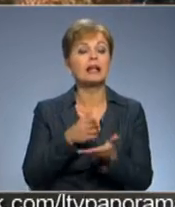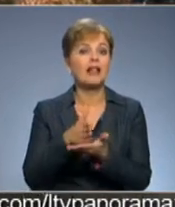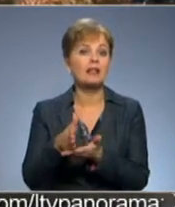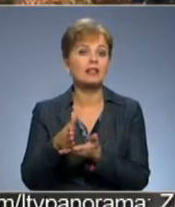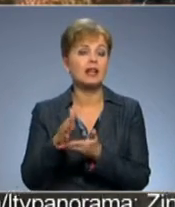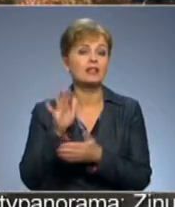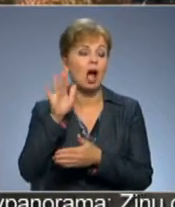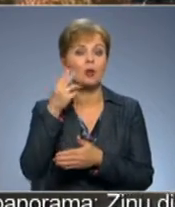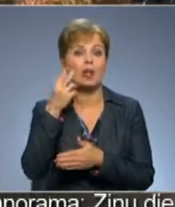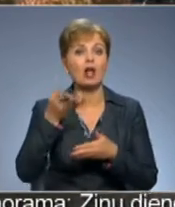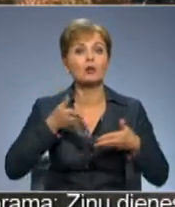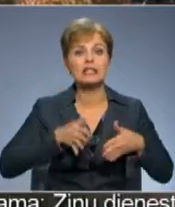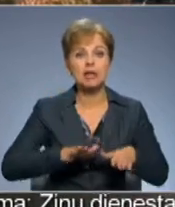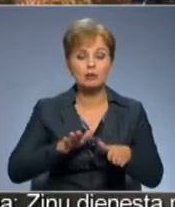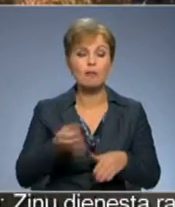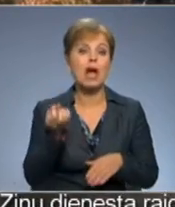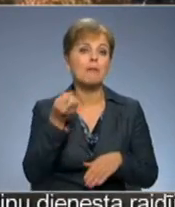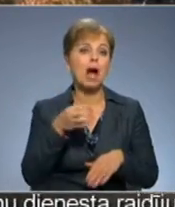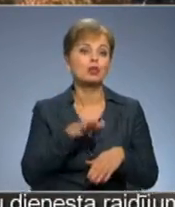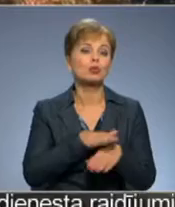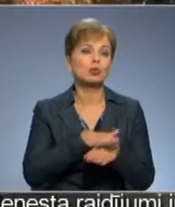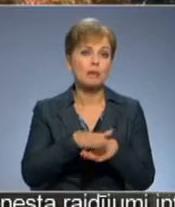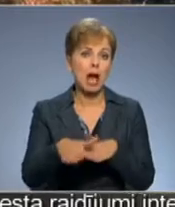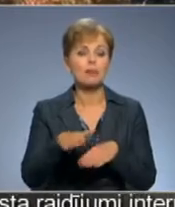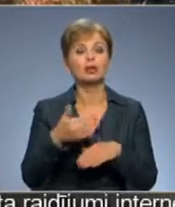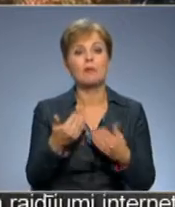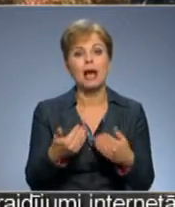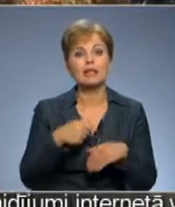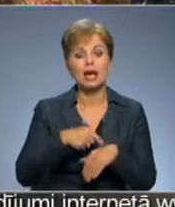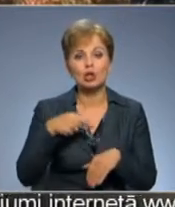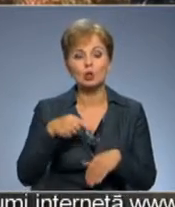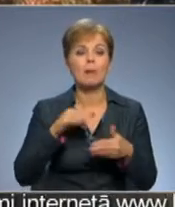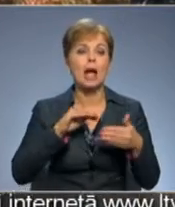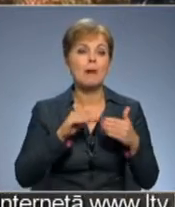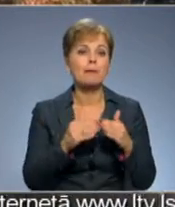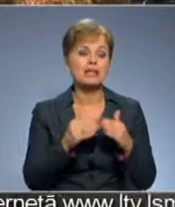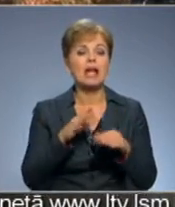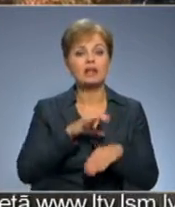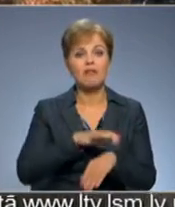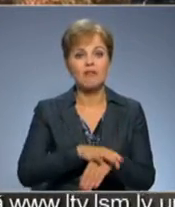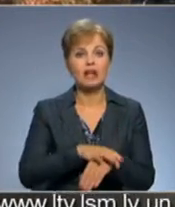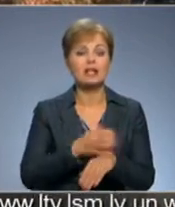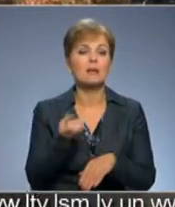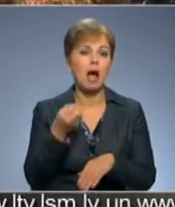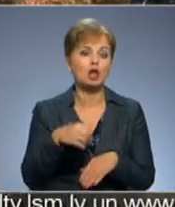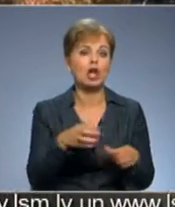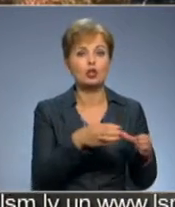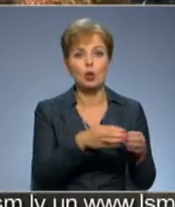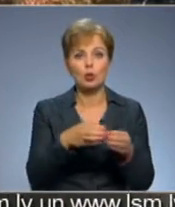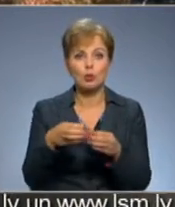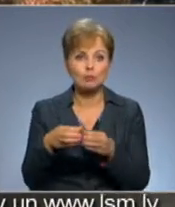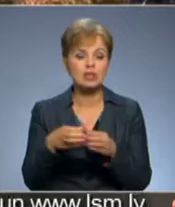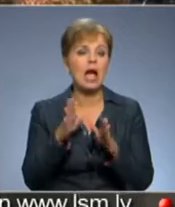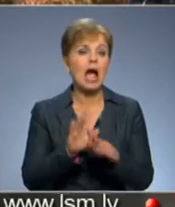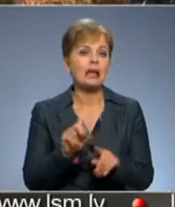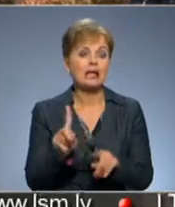uz cimstību, ka bērnudārzs būs piepildīts, un mēs jau jūtam, ka pilsētā faktiski jau bērnudārzs grupas jau ir